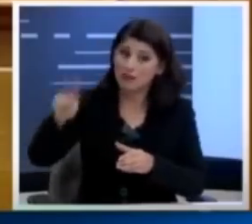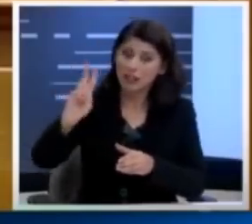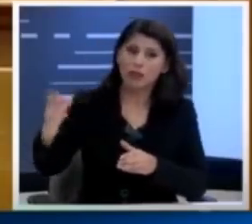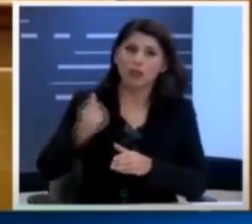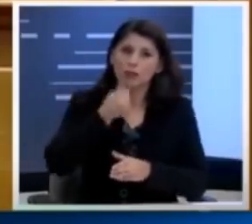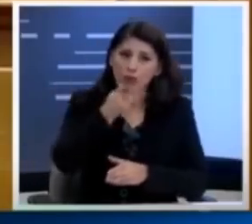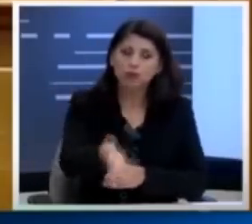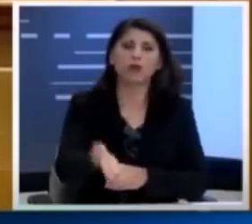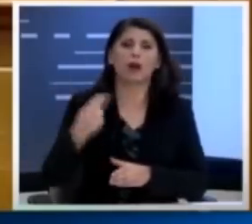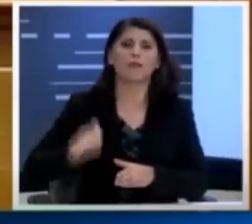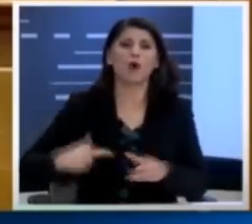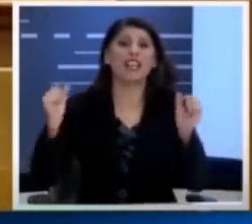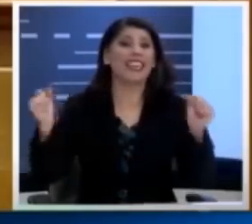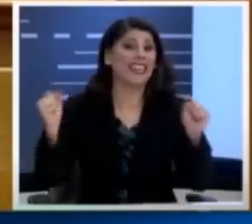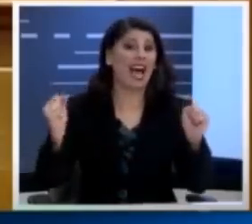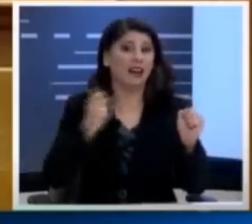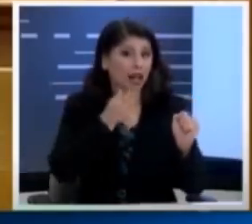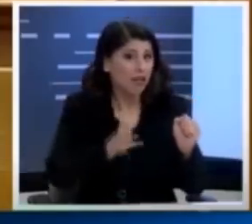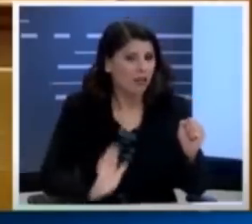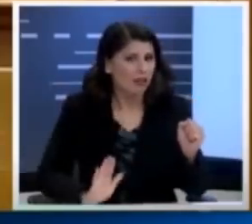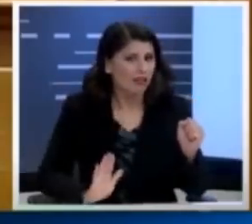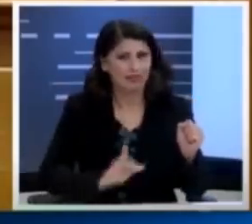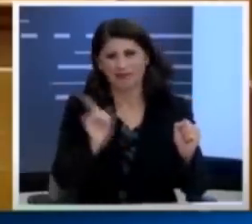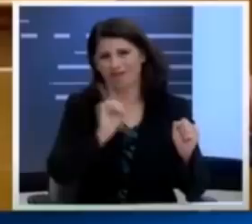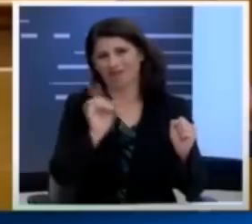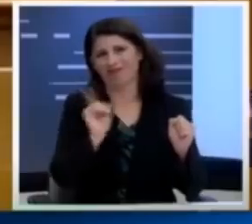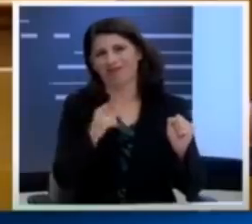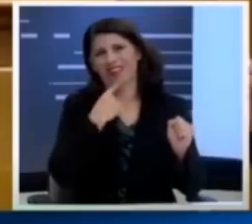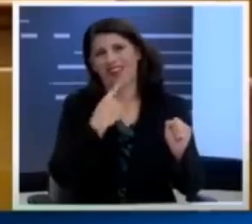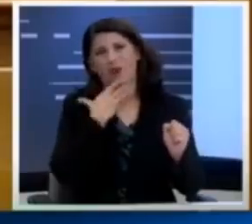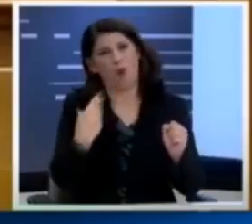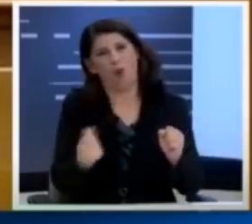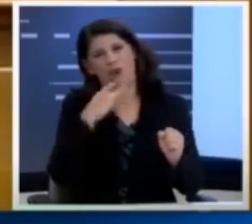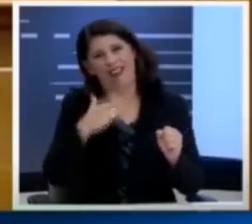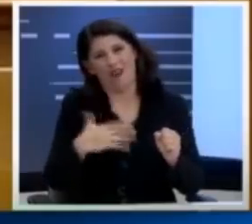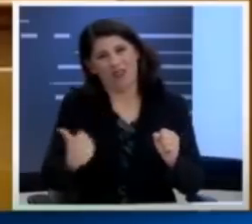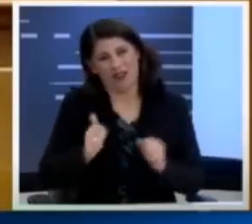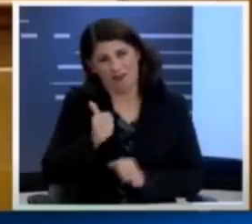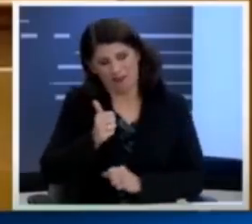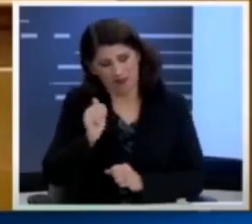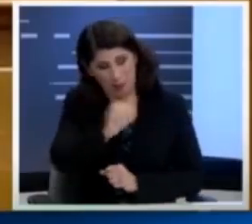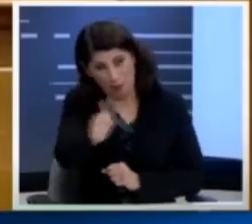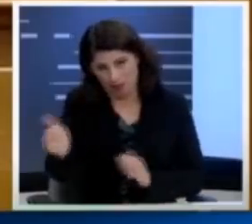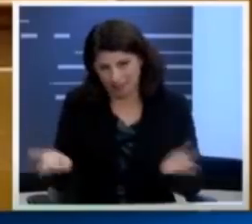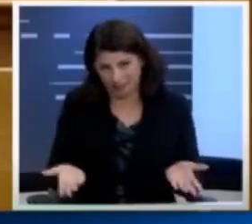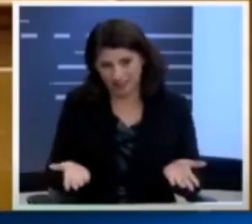οι δαπάνες στη δημόσια υγεία? Μην βαχαλίζεστε, κύριε της κυβέρνησης και κύριε